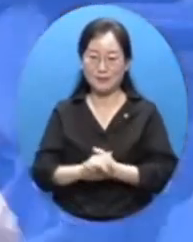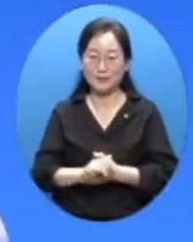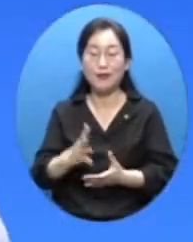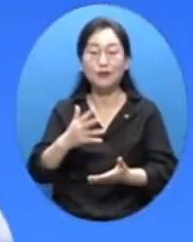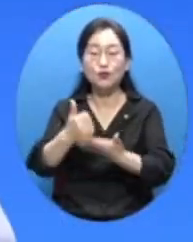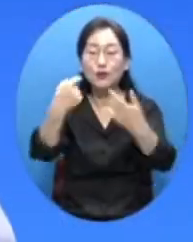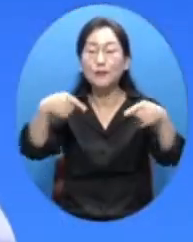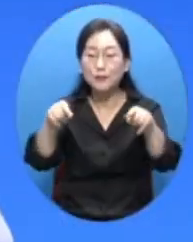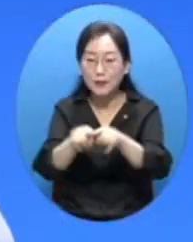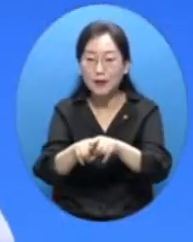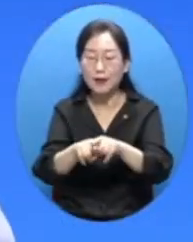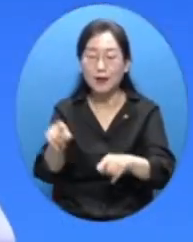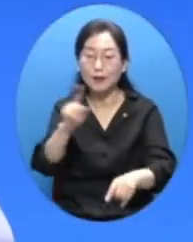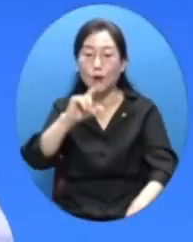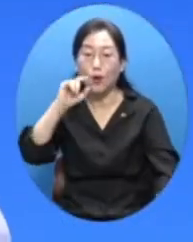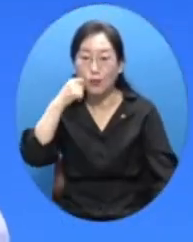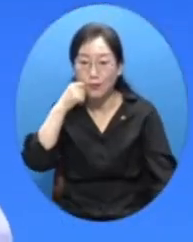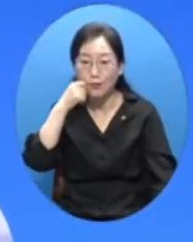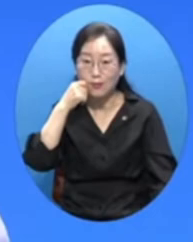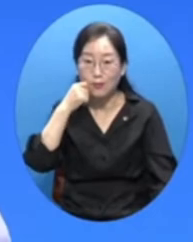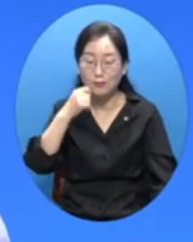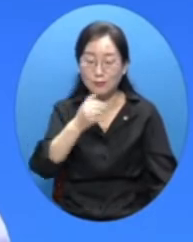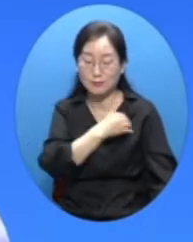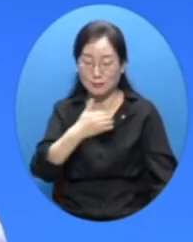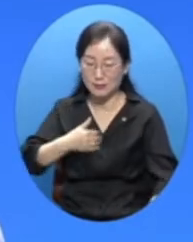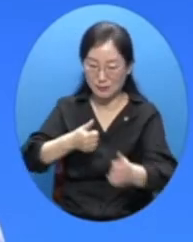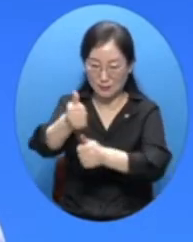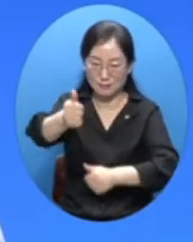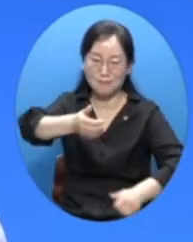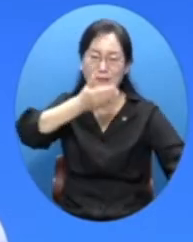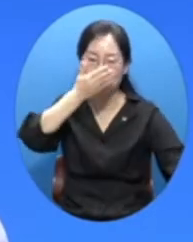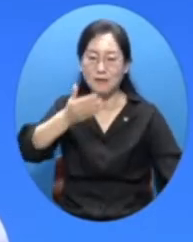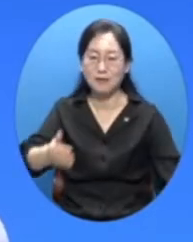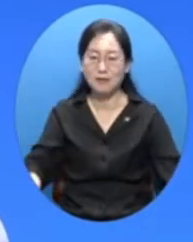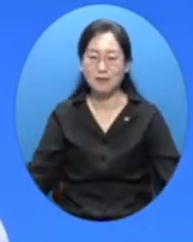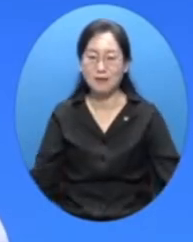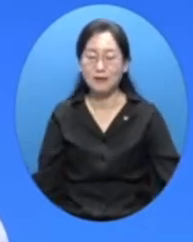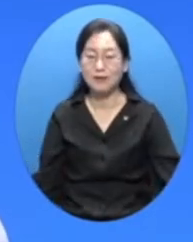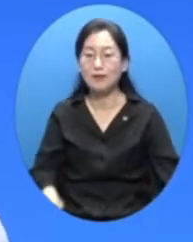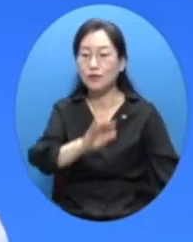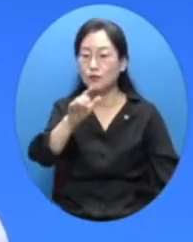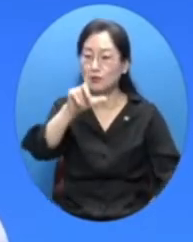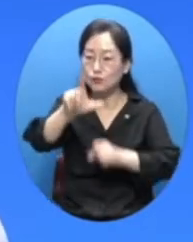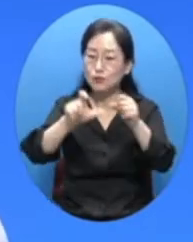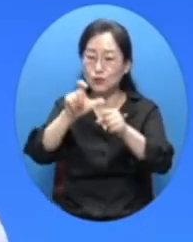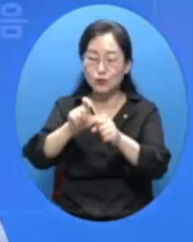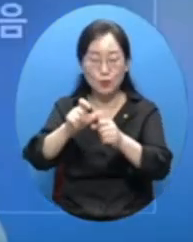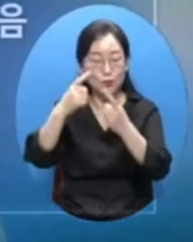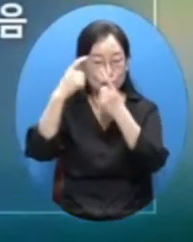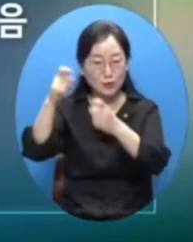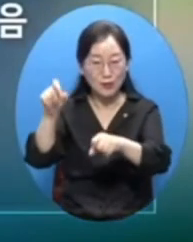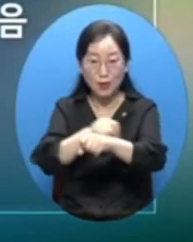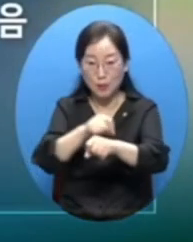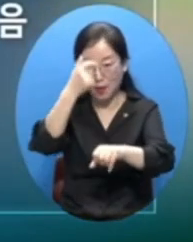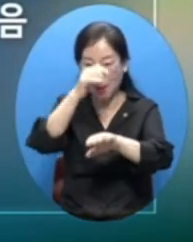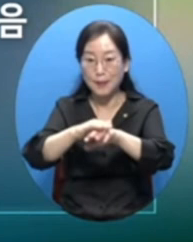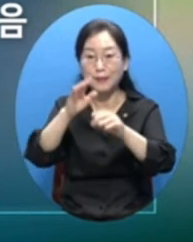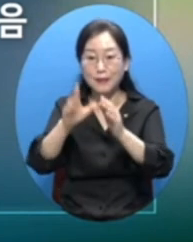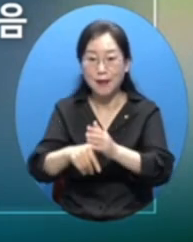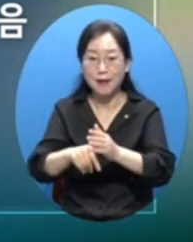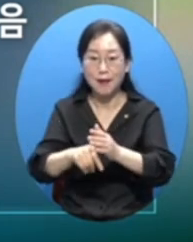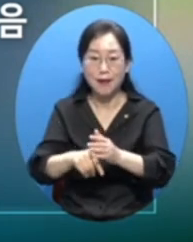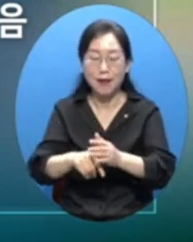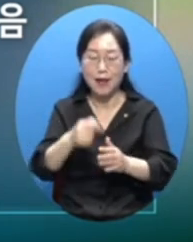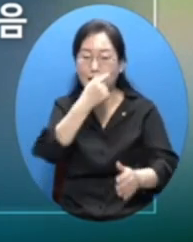주님이 함께 하시면 어떤 어려움도 능히 이길 수가 있습니다. 우리가 65주년 특별 성회를 하면서 매일 한 번씩